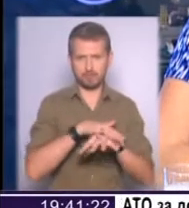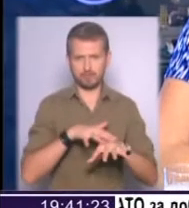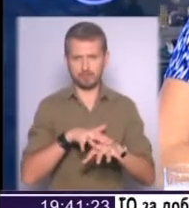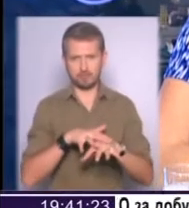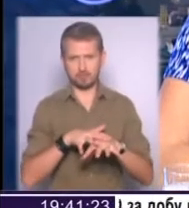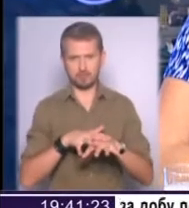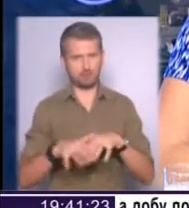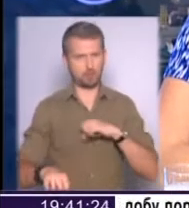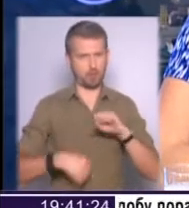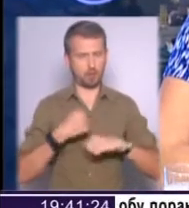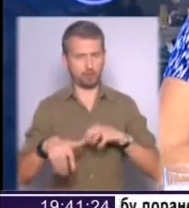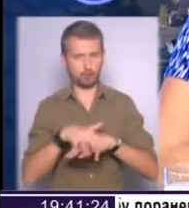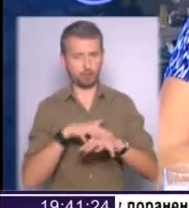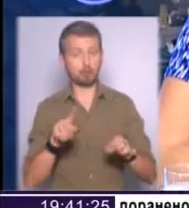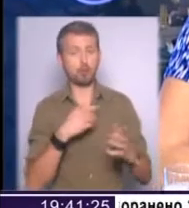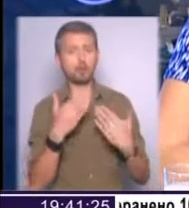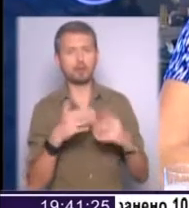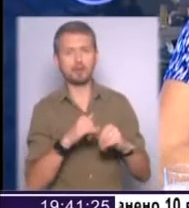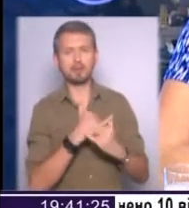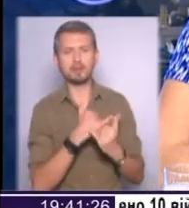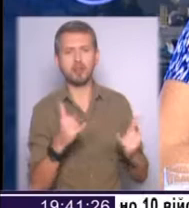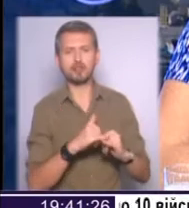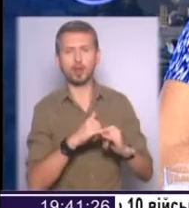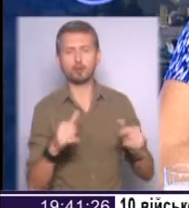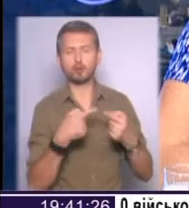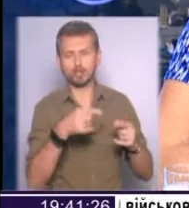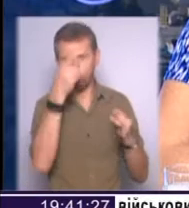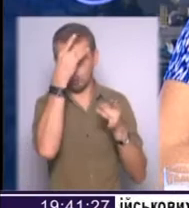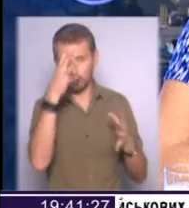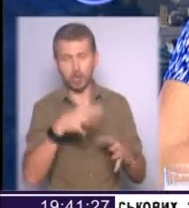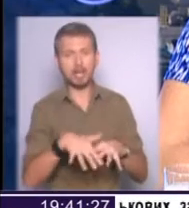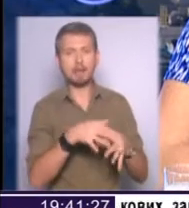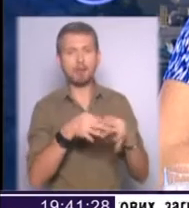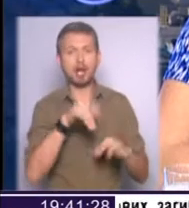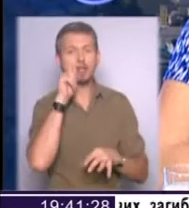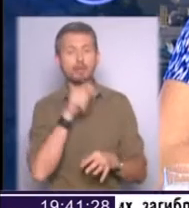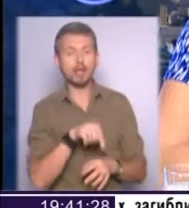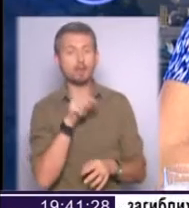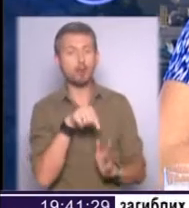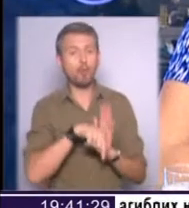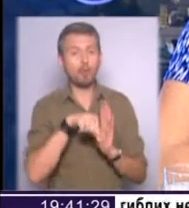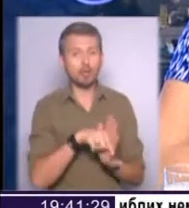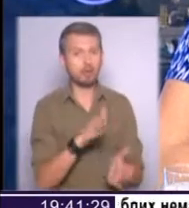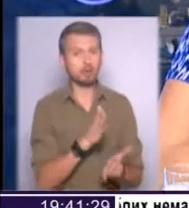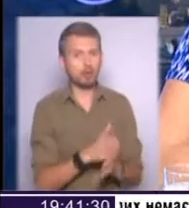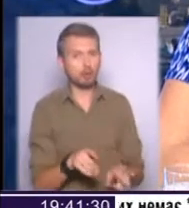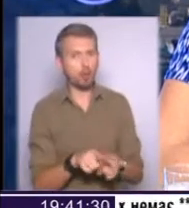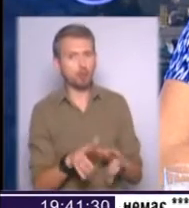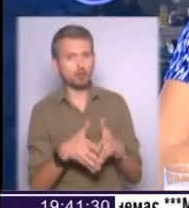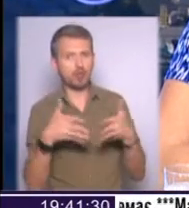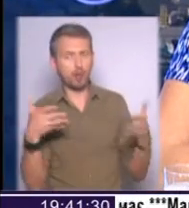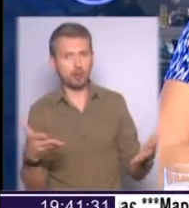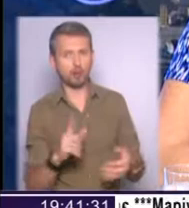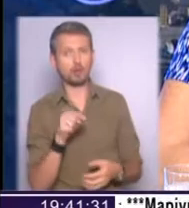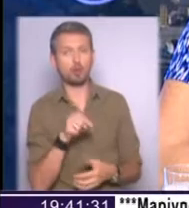забезпечення розвитку інших культур, мені здається, демократія в Україні в тому контексті є такою широкою, що